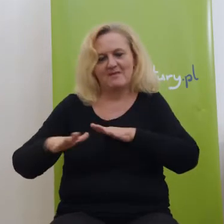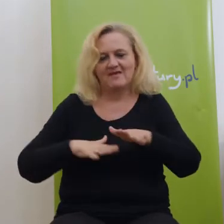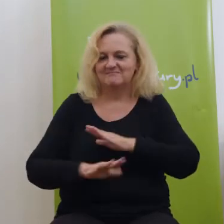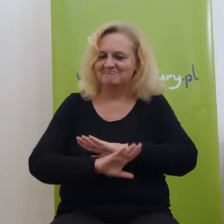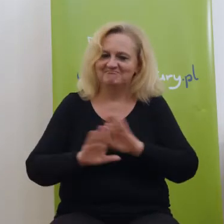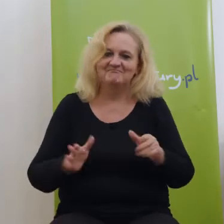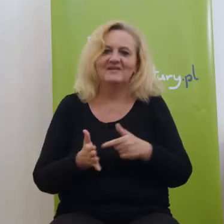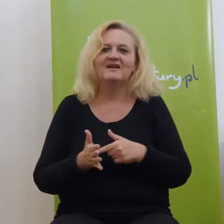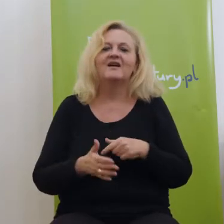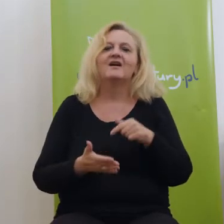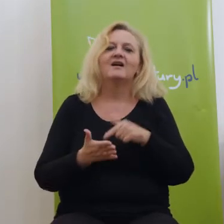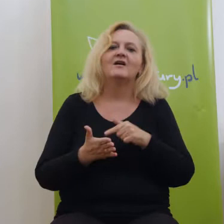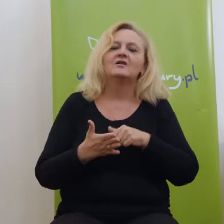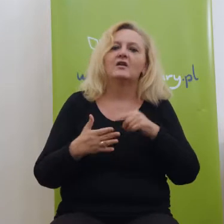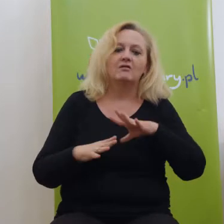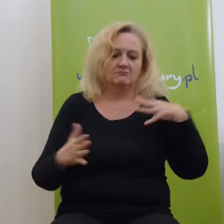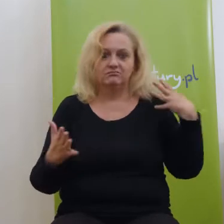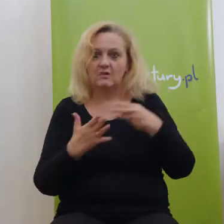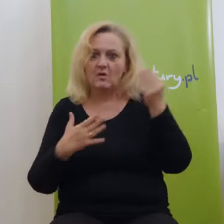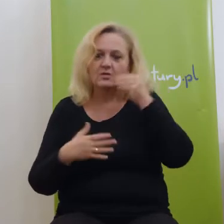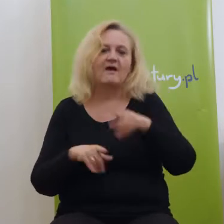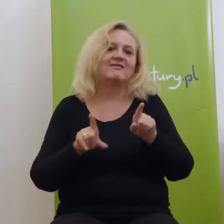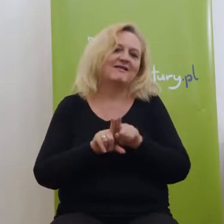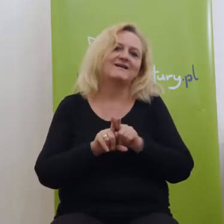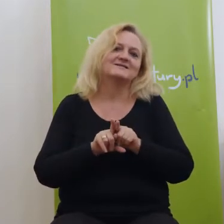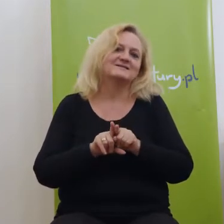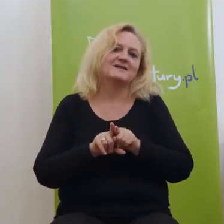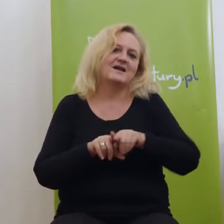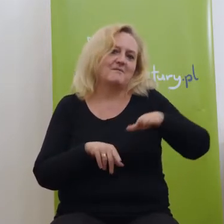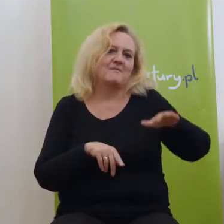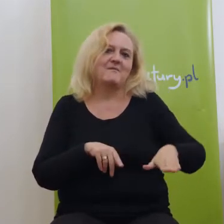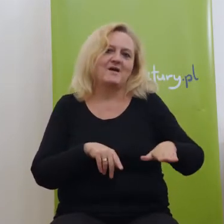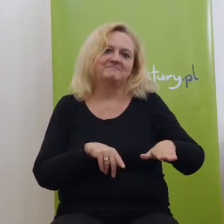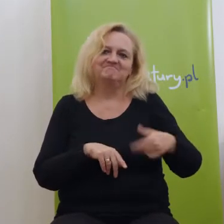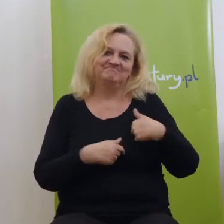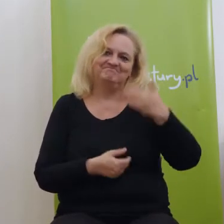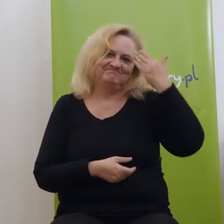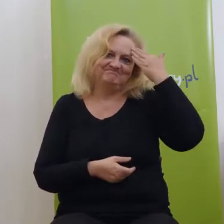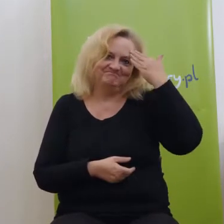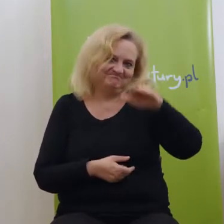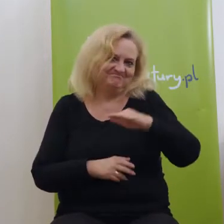Więc skoro się do tej pory nie nauczyłam, to myślę sobie, że w dzieciństwie też ta umiejętność mi nie była dana.